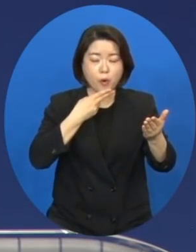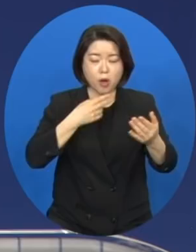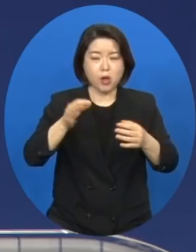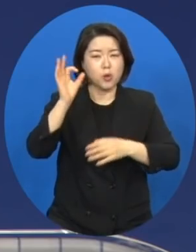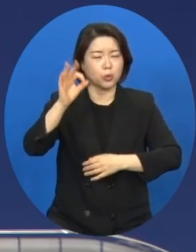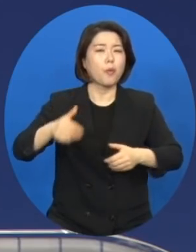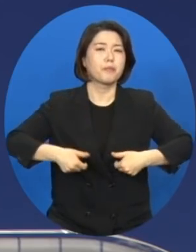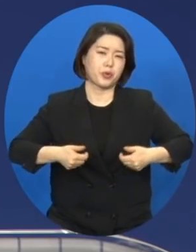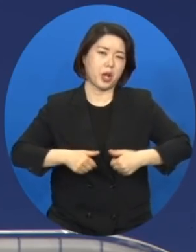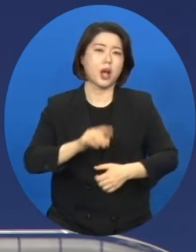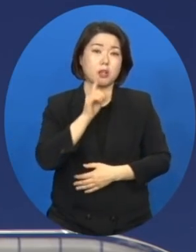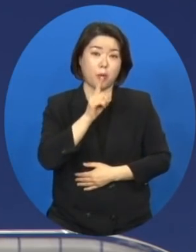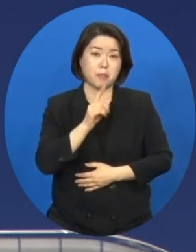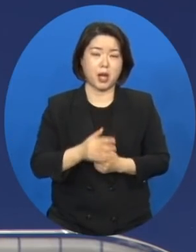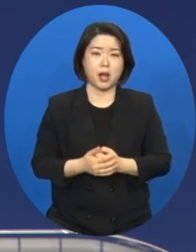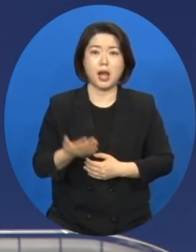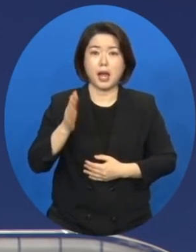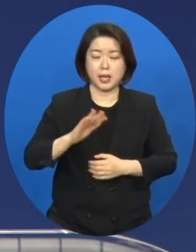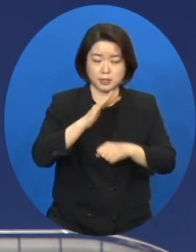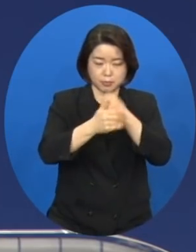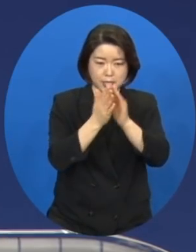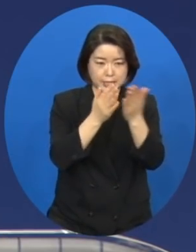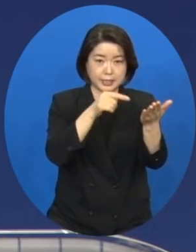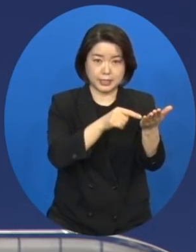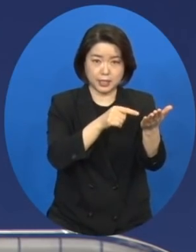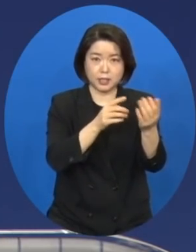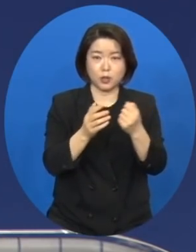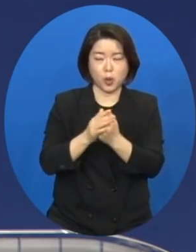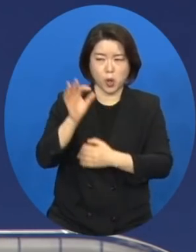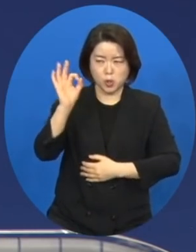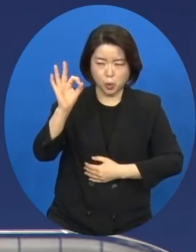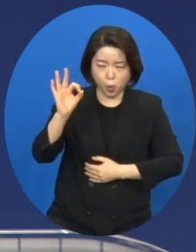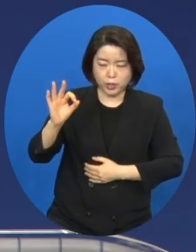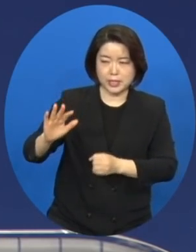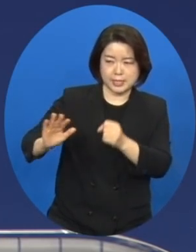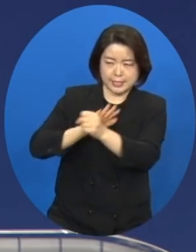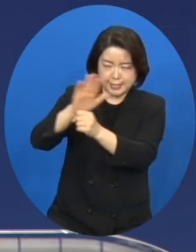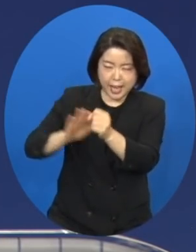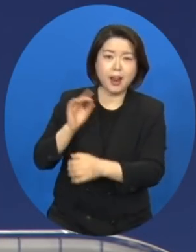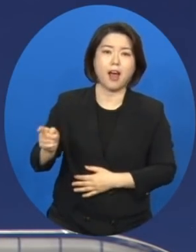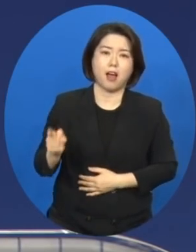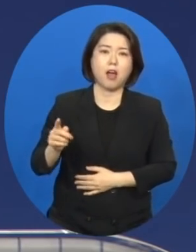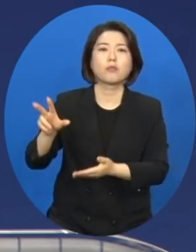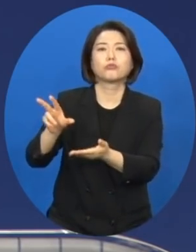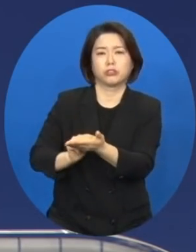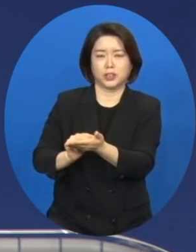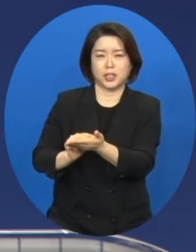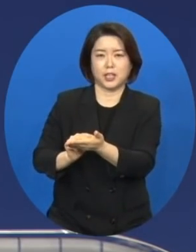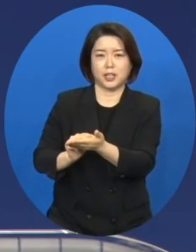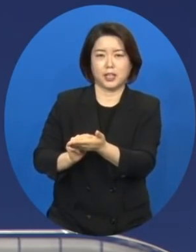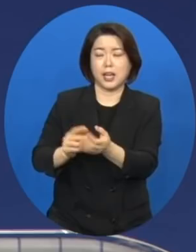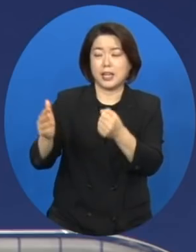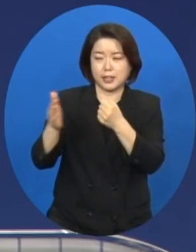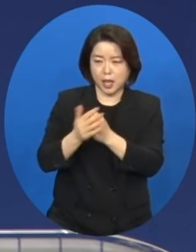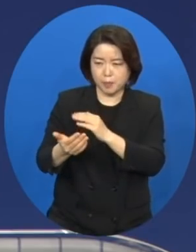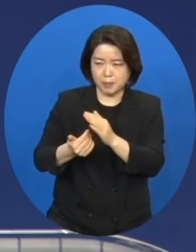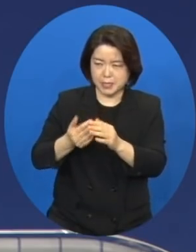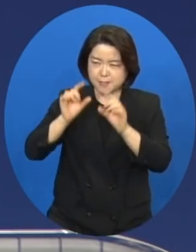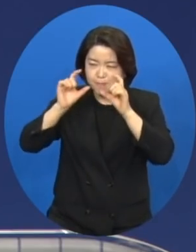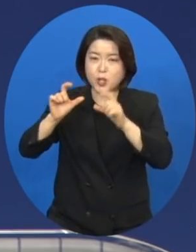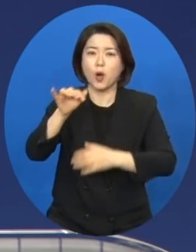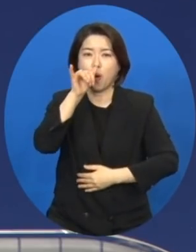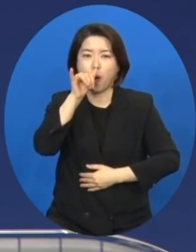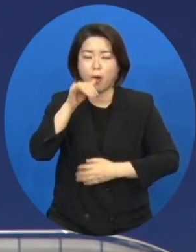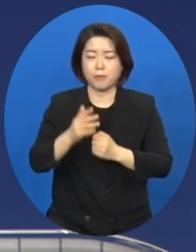해요. 문제는 뭐냐면 돈을 사랑하는 것이 문제다. 성경은 그것을 경고하고 있는 거예요.